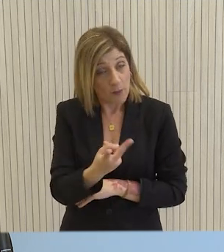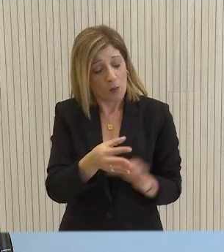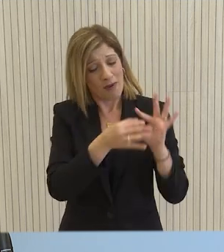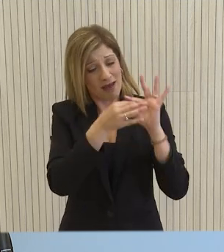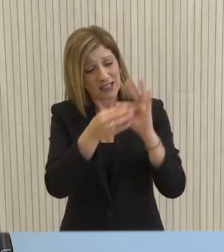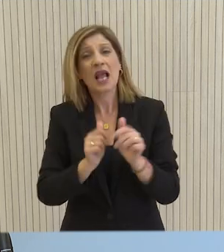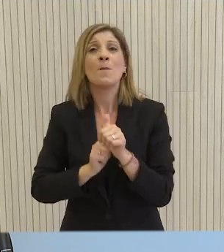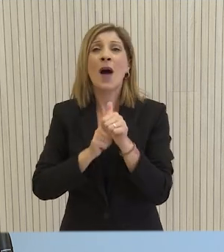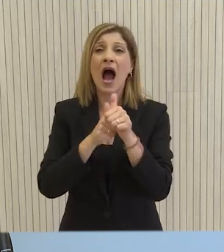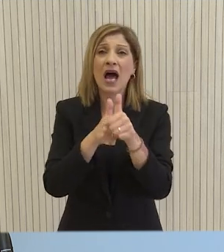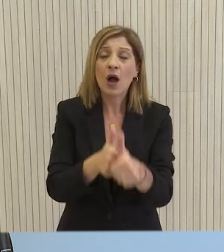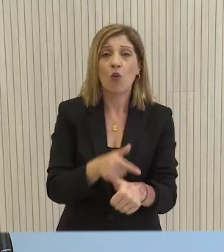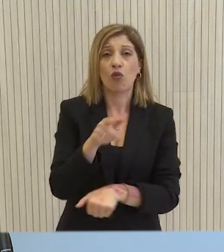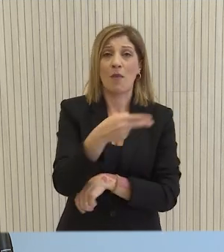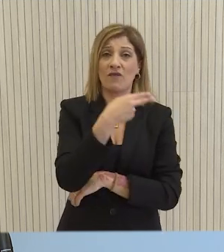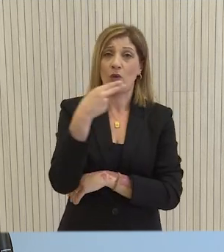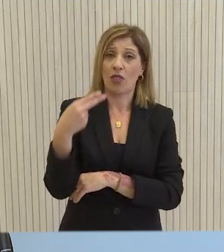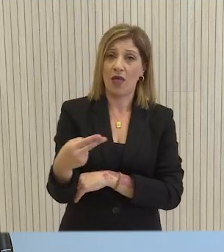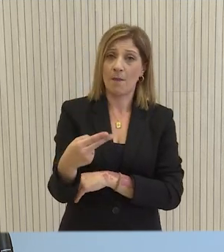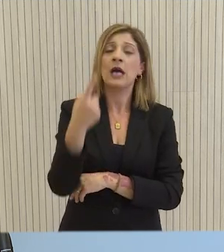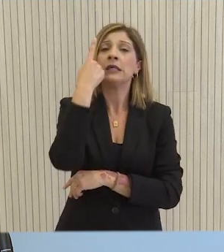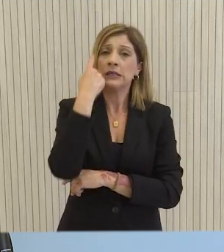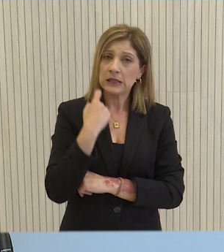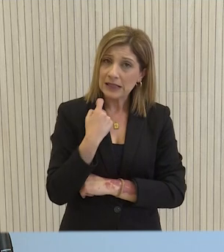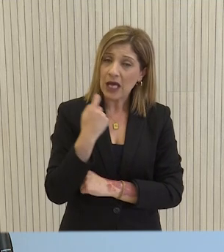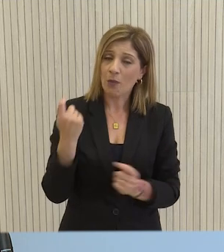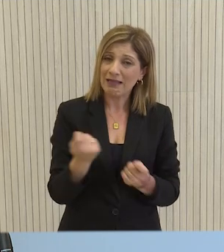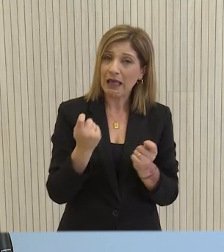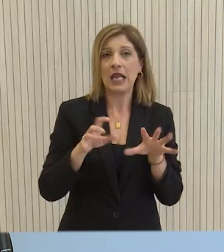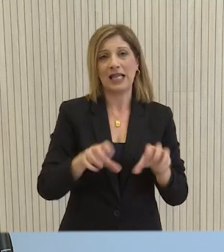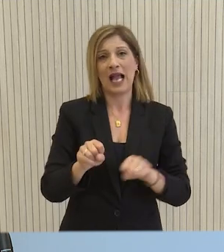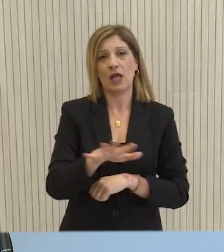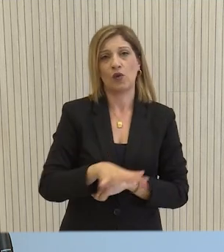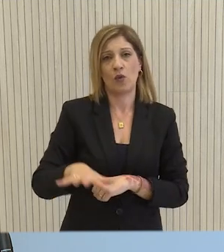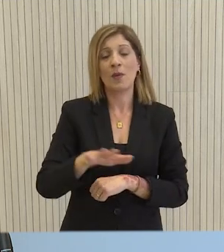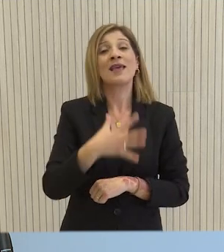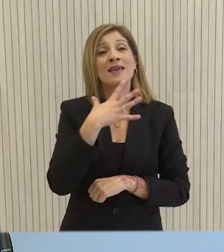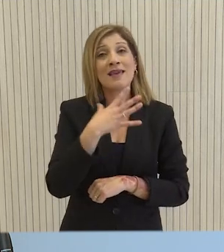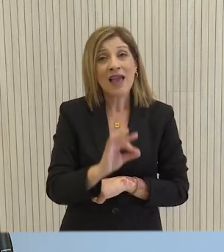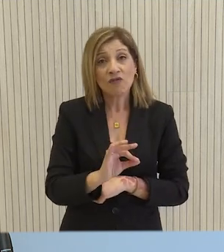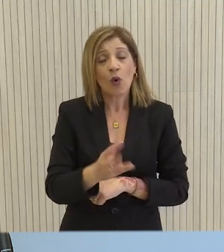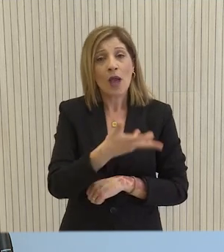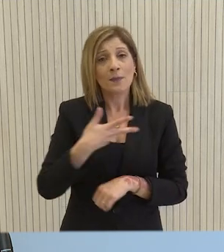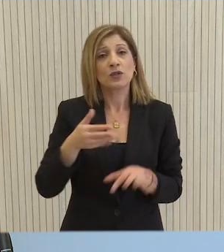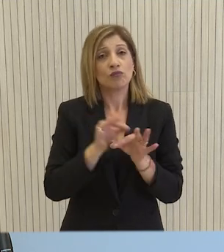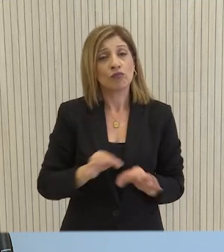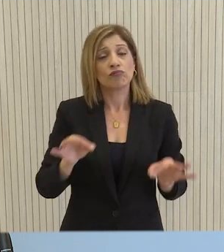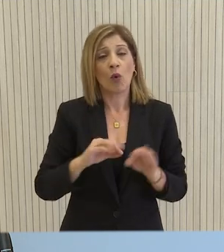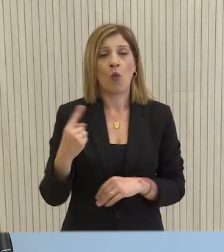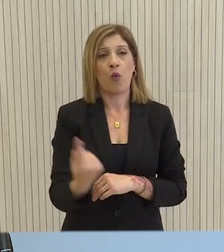τις εξελίξεις. Είναι υπόψη μας το τι γίνεται στις κατεχόμενες περιοχές μας και είναι γι' αυτό που εξετάζονται όλα τα μέτρα τα οποία μπορούν να